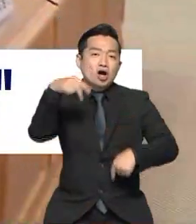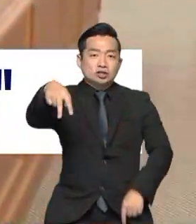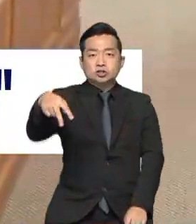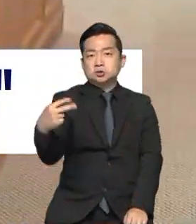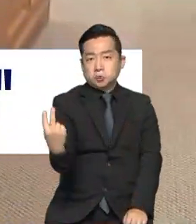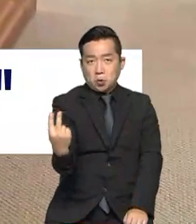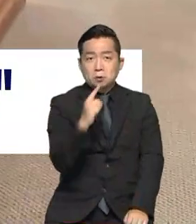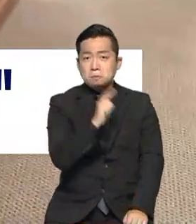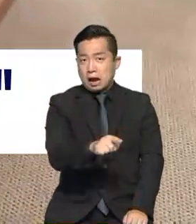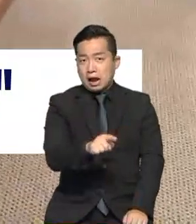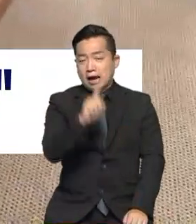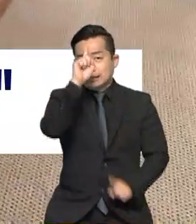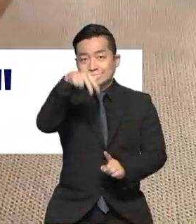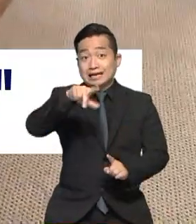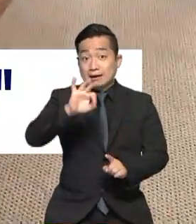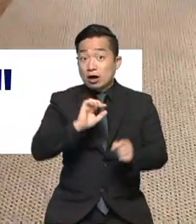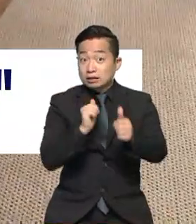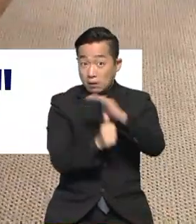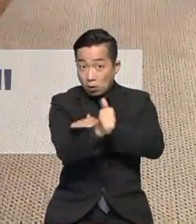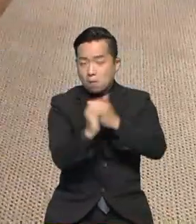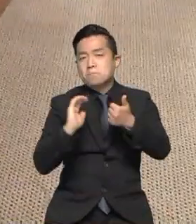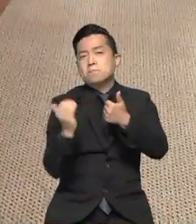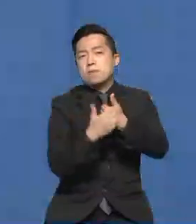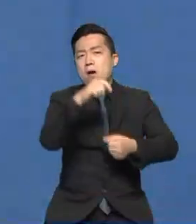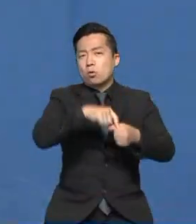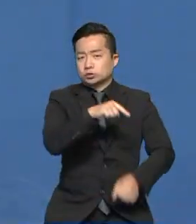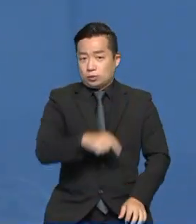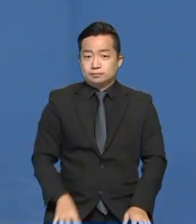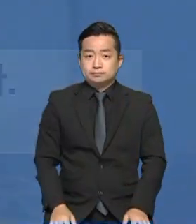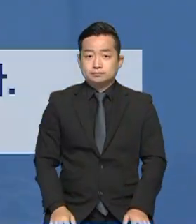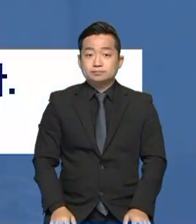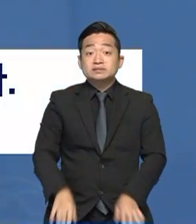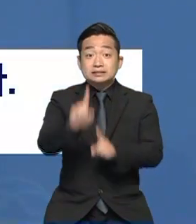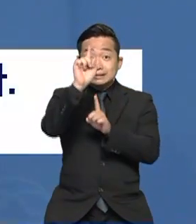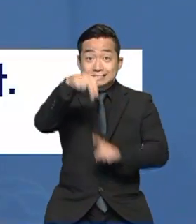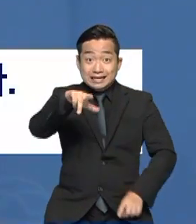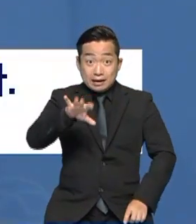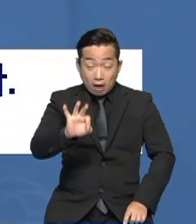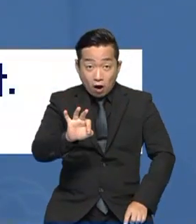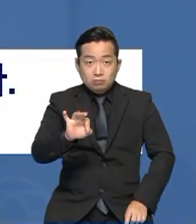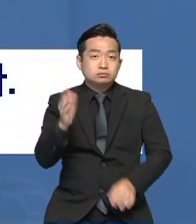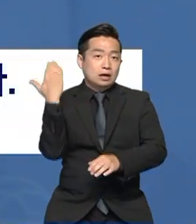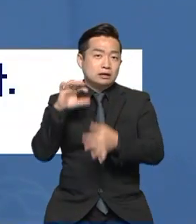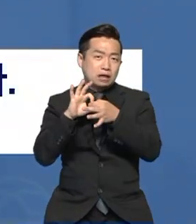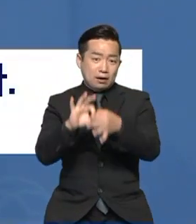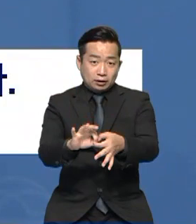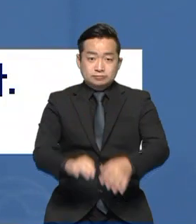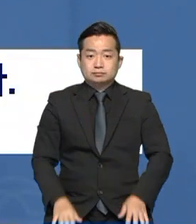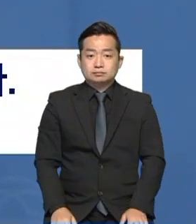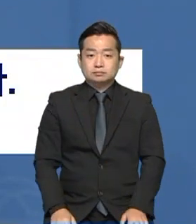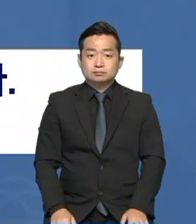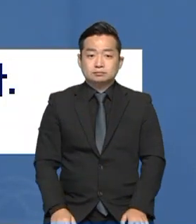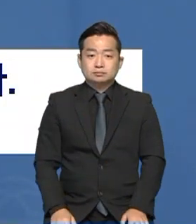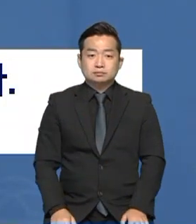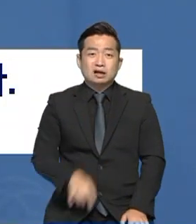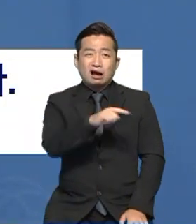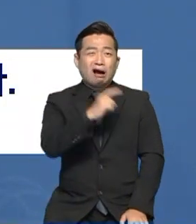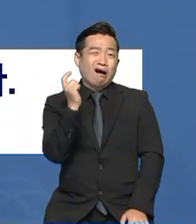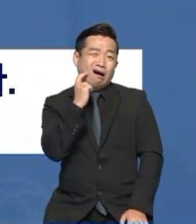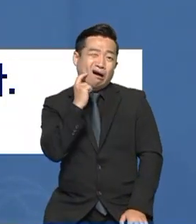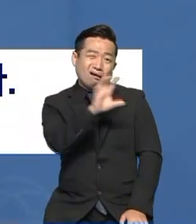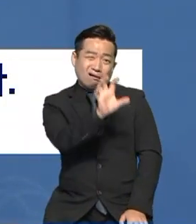이재명 대표 방탄을 위한 거라고 쏘아붙였습니다. 이재명 대표의 일관된 농도 짙은